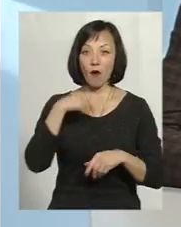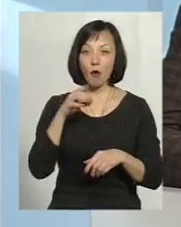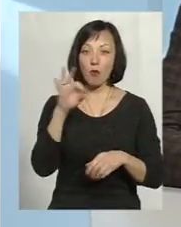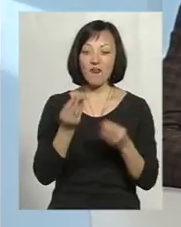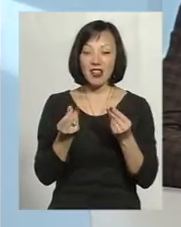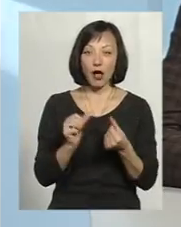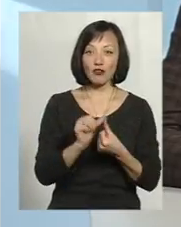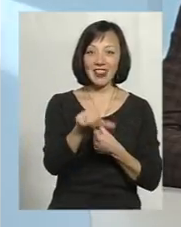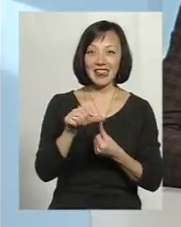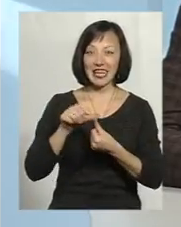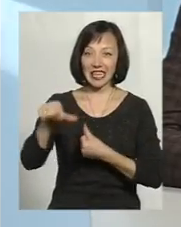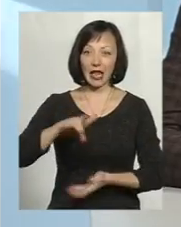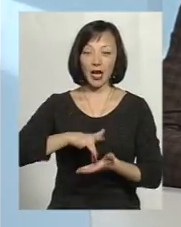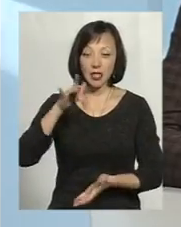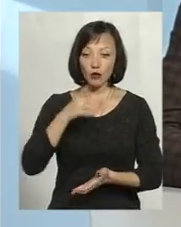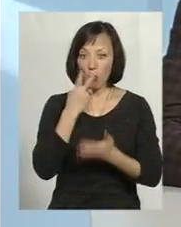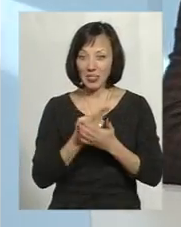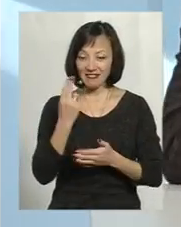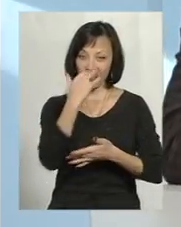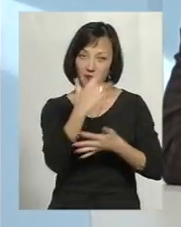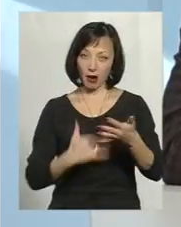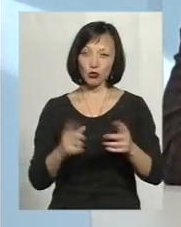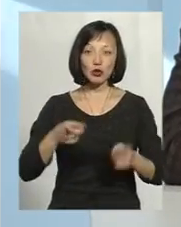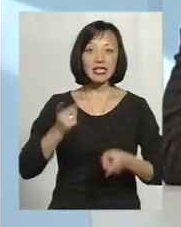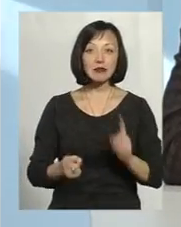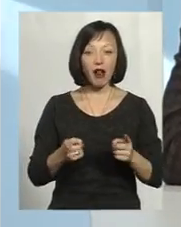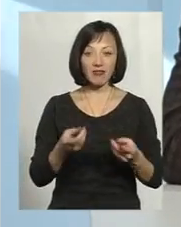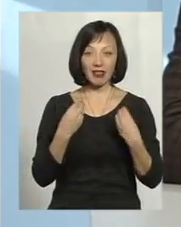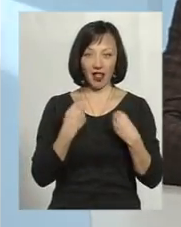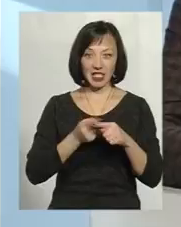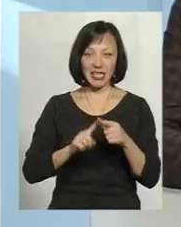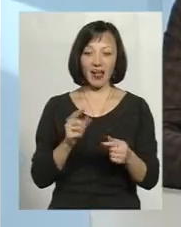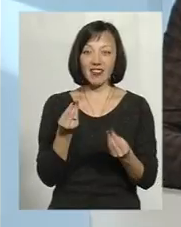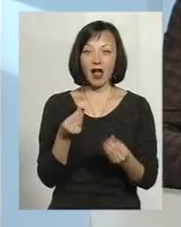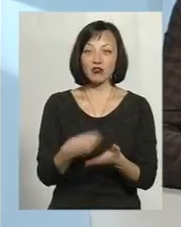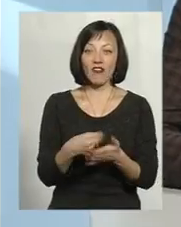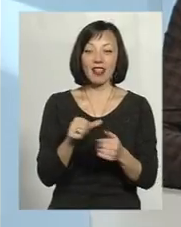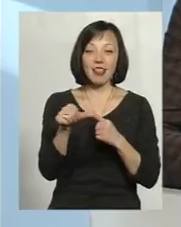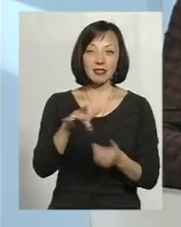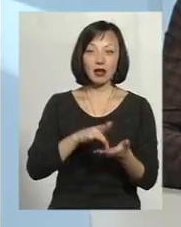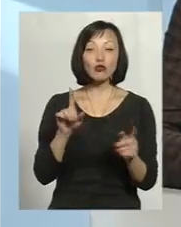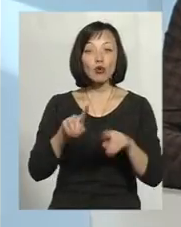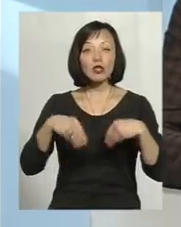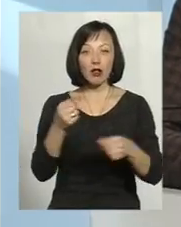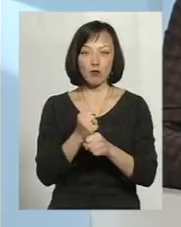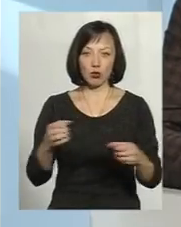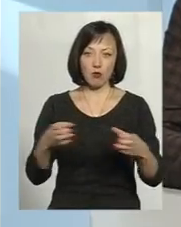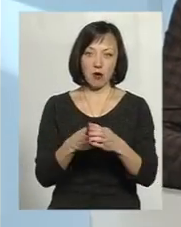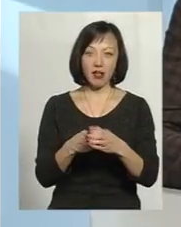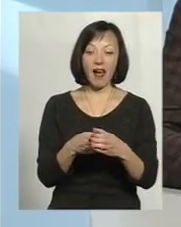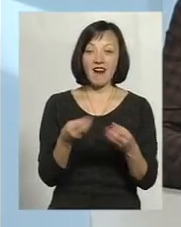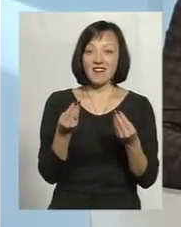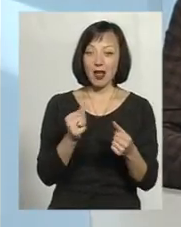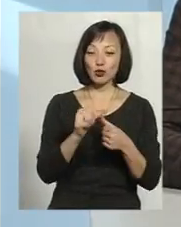фінансову децентралізацію, показали в цифрах, що насправді дала фінансова децентралізація, що дала робота безпосередньо команди.